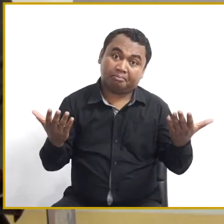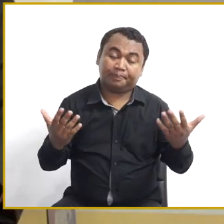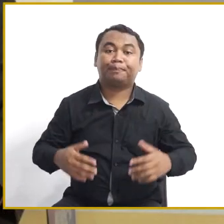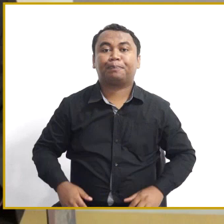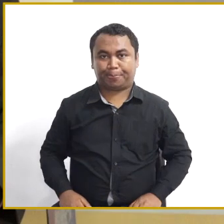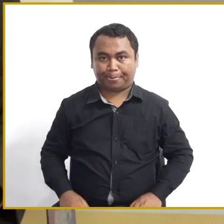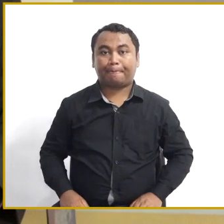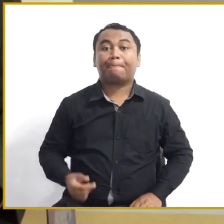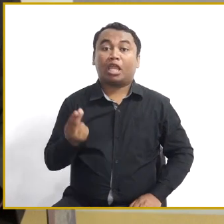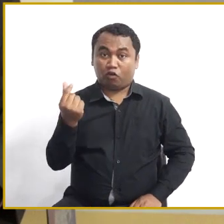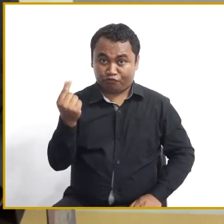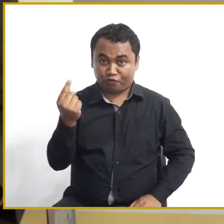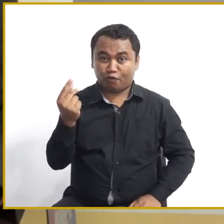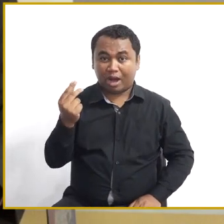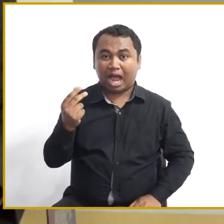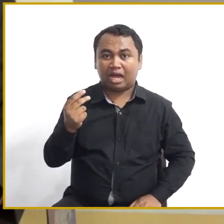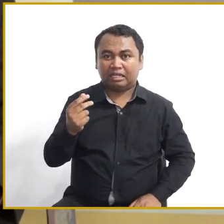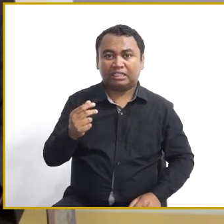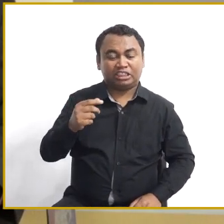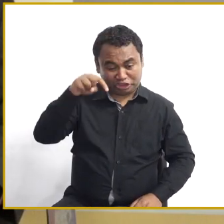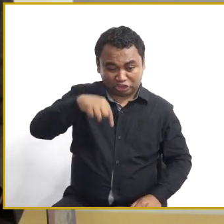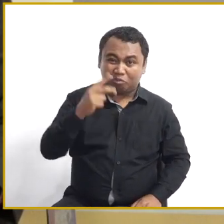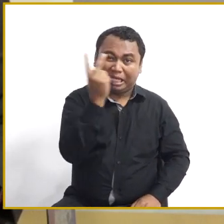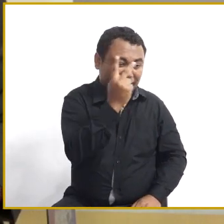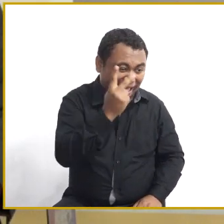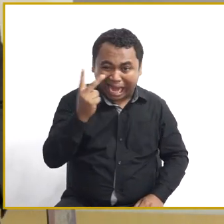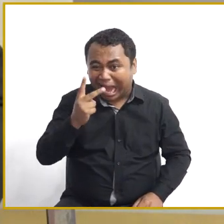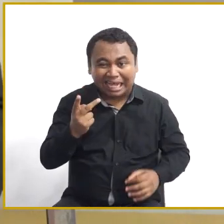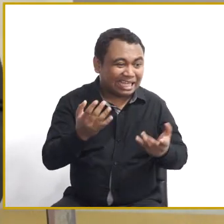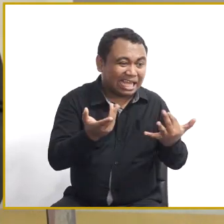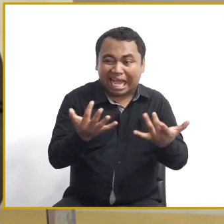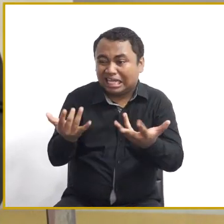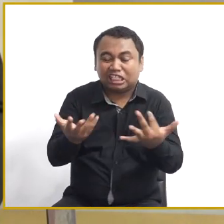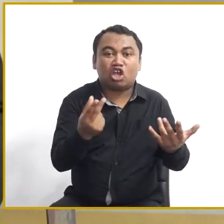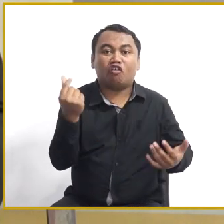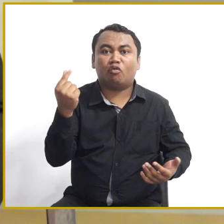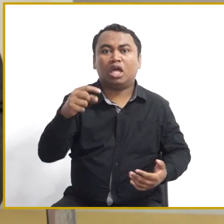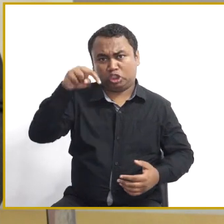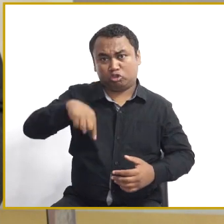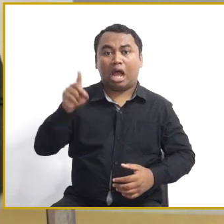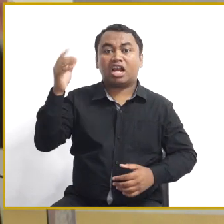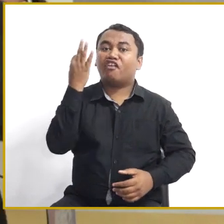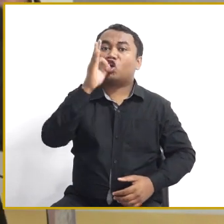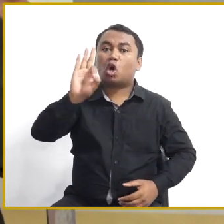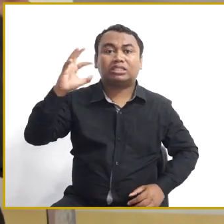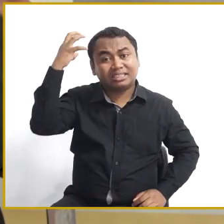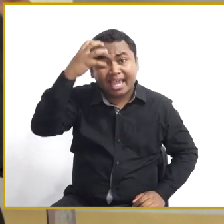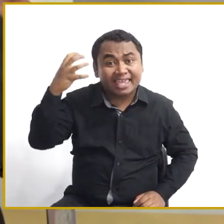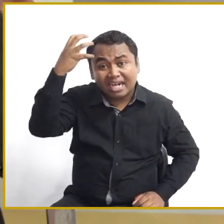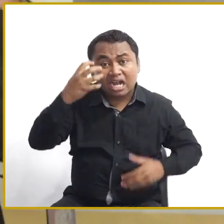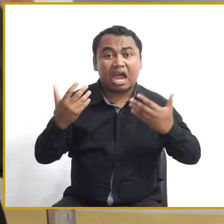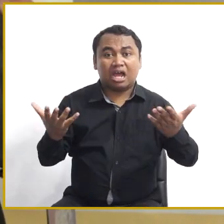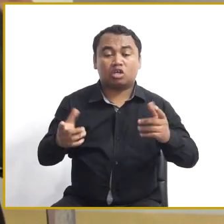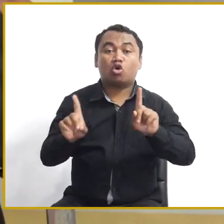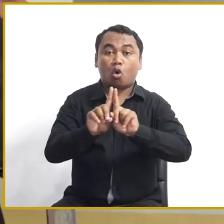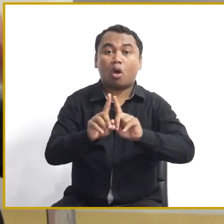hatramin'ny vola ariary ary aroky kokofona daoly any anaty tiroara rehetrehetra any any frantsa am'izao ohatran'izany koa ny amerikana